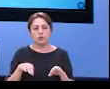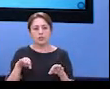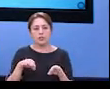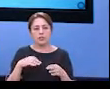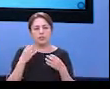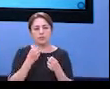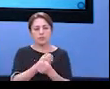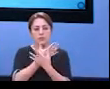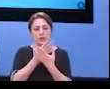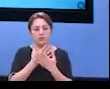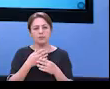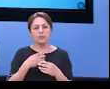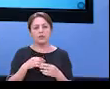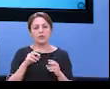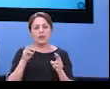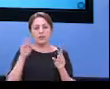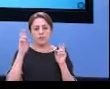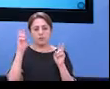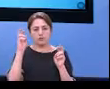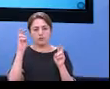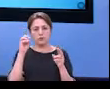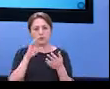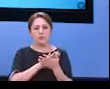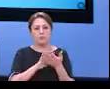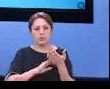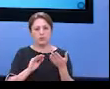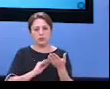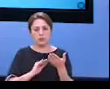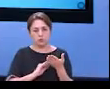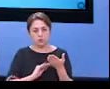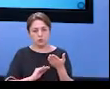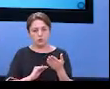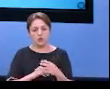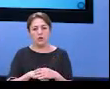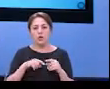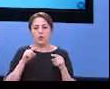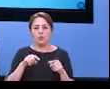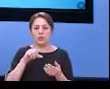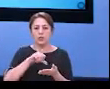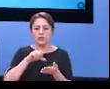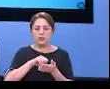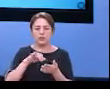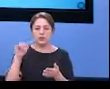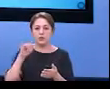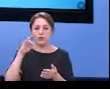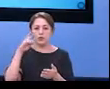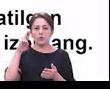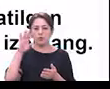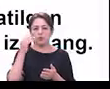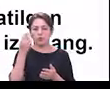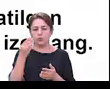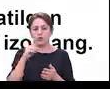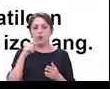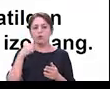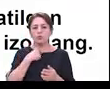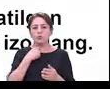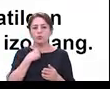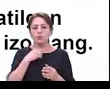Mustaqillik bayramida mavzusida matn tuzing. Unda ishlatilgan undosh tovushlarni